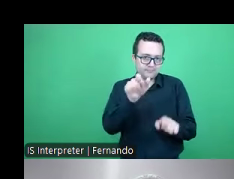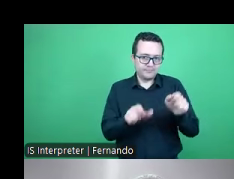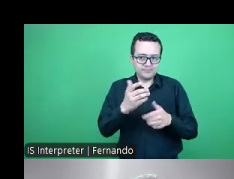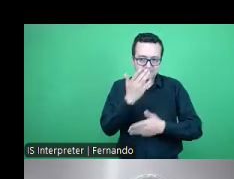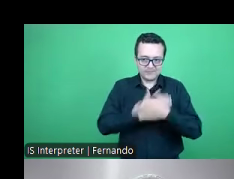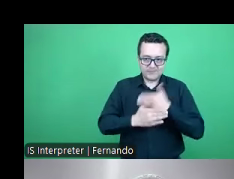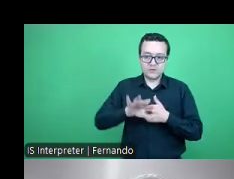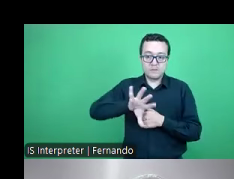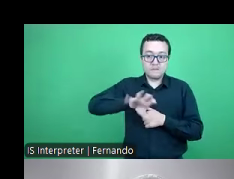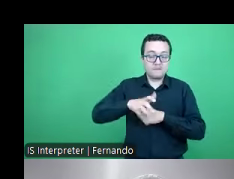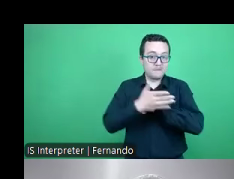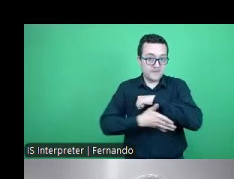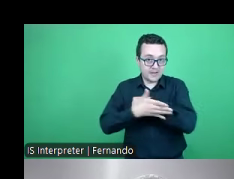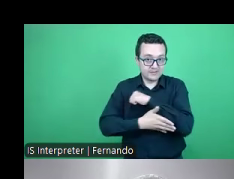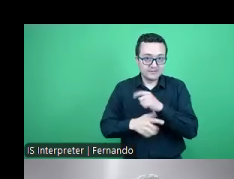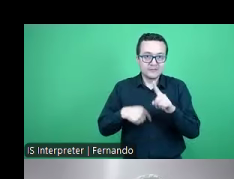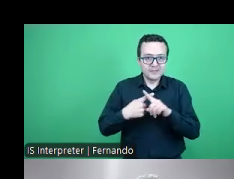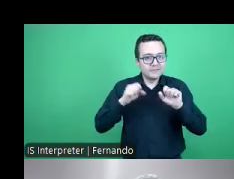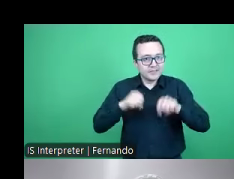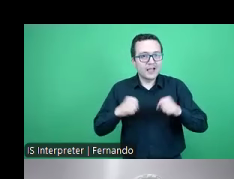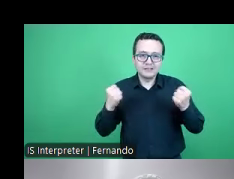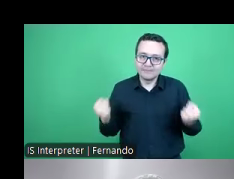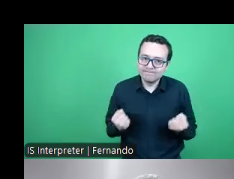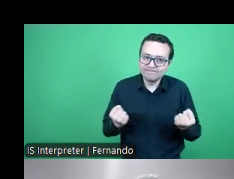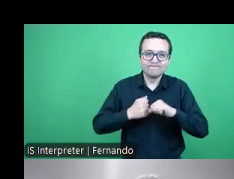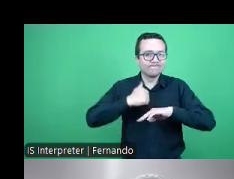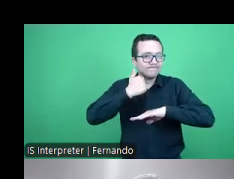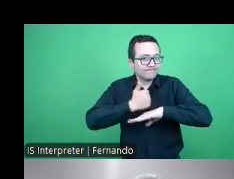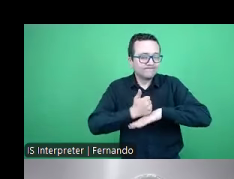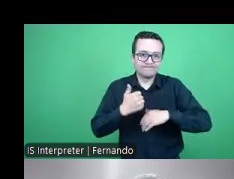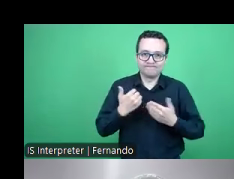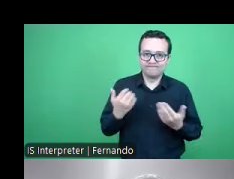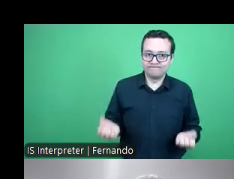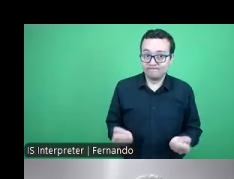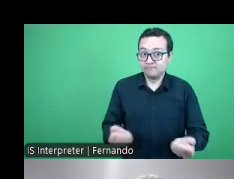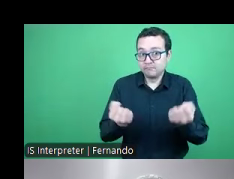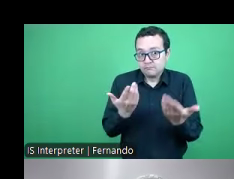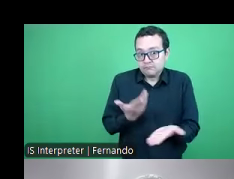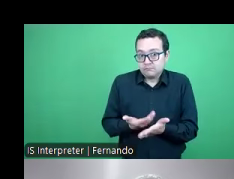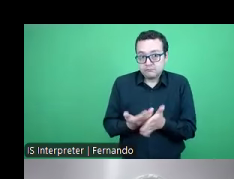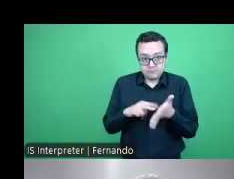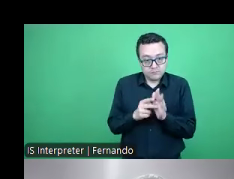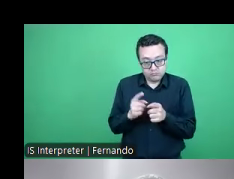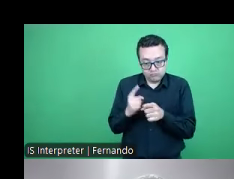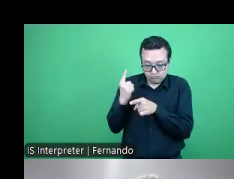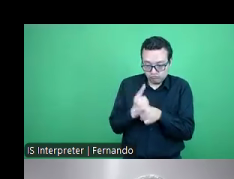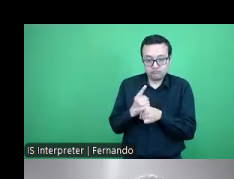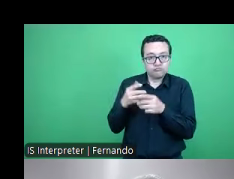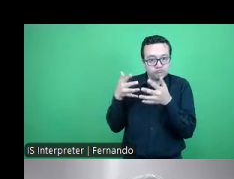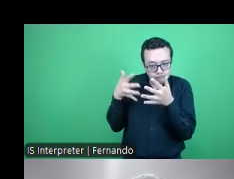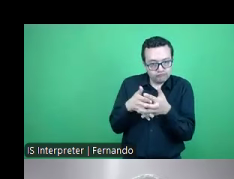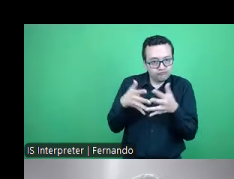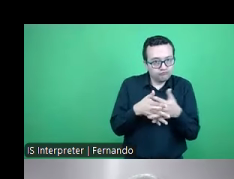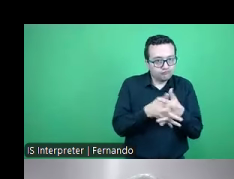felt, tahun we have GDS gained these sebelumnya, benefits. saya memang So tidak in the terlibat previous langsung untuk JS, kemudian datang yes, ke I was not event directly